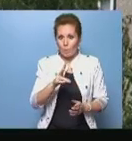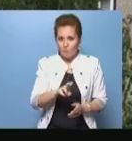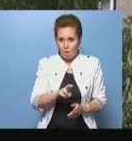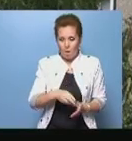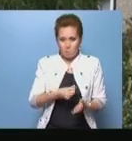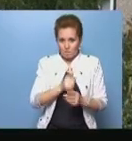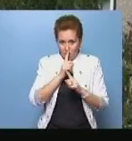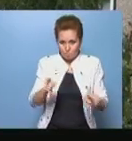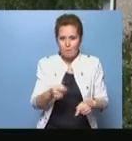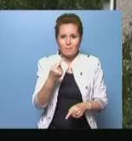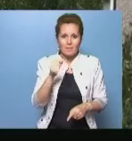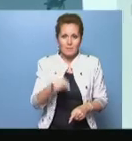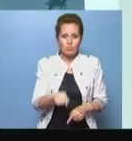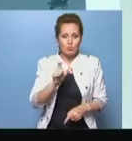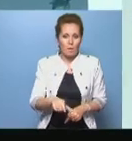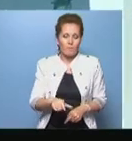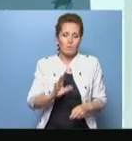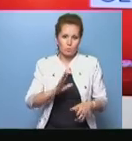человек останется без электричества.